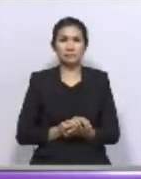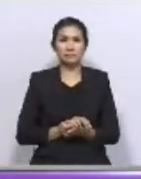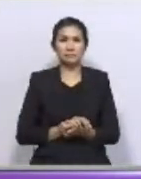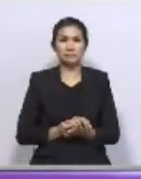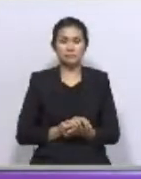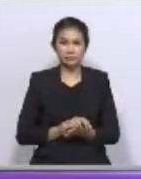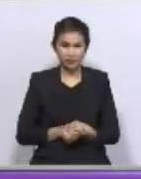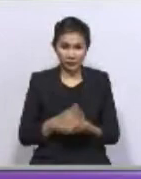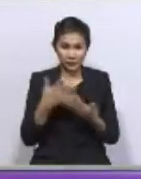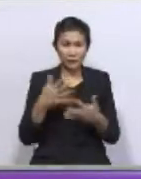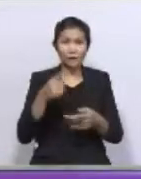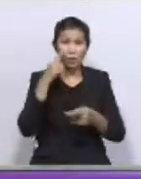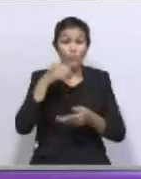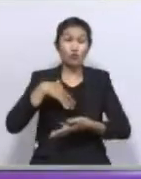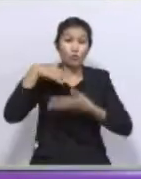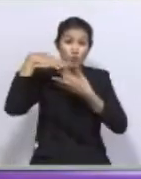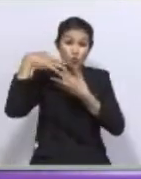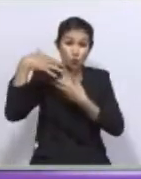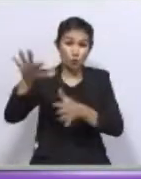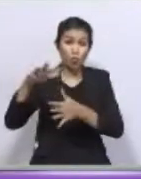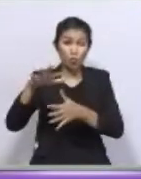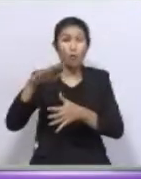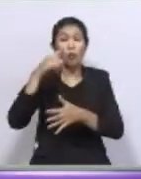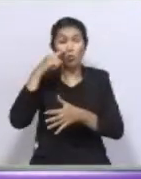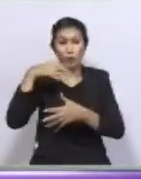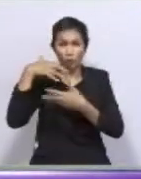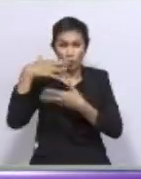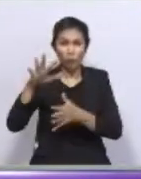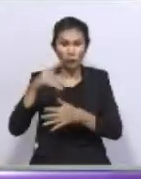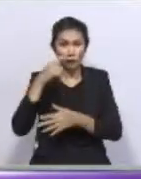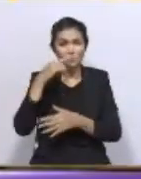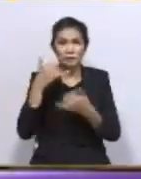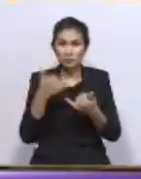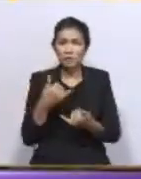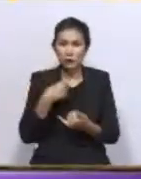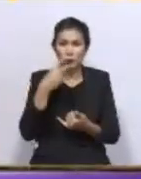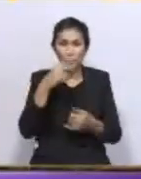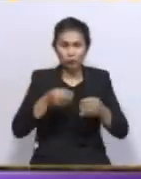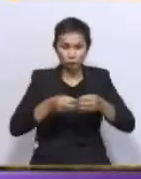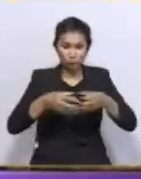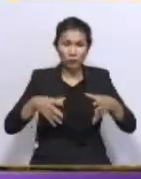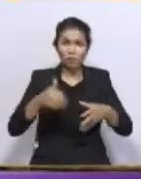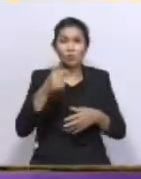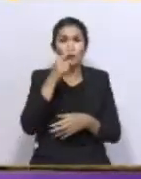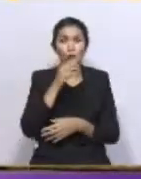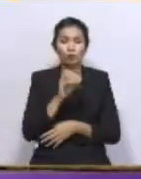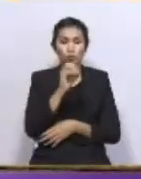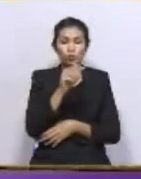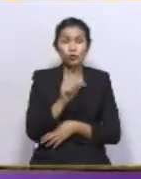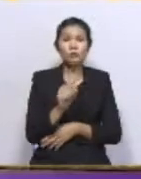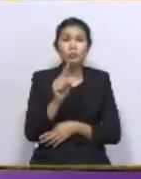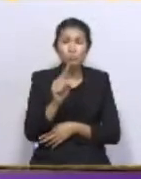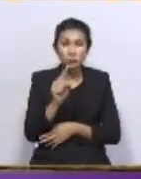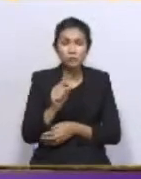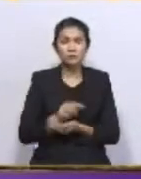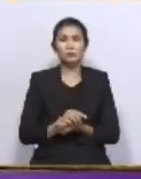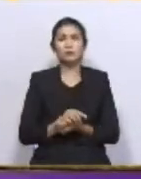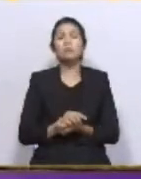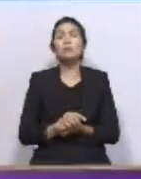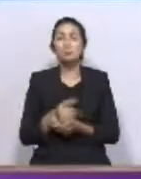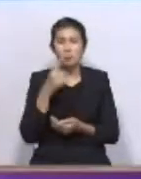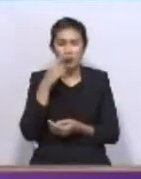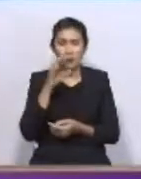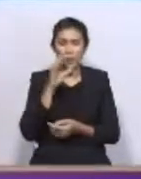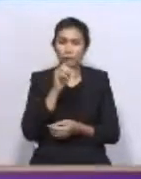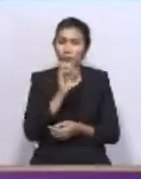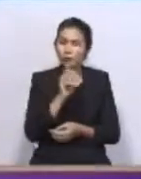สำหรับภาคการส่งออกขยายตัวได้สูงถึง 9.7% จากที่ขยายตัวได้เพียง 0.1% ในปี